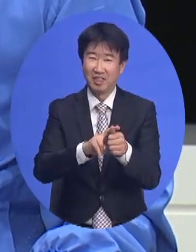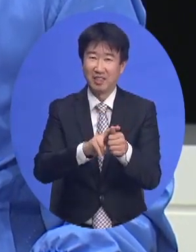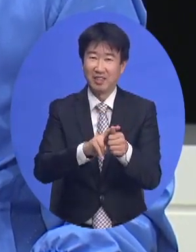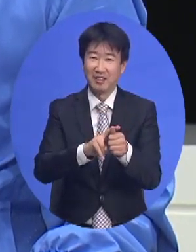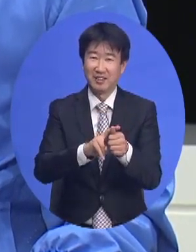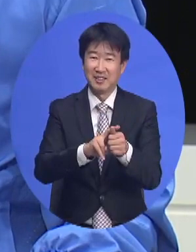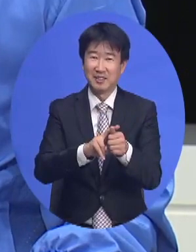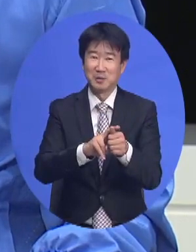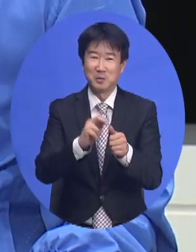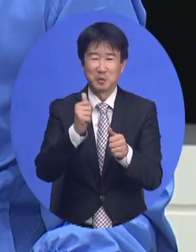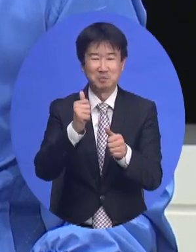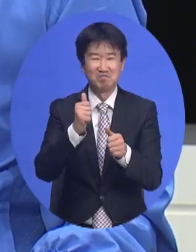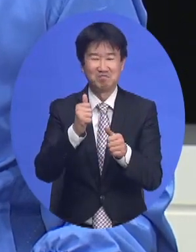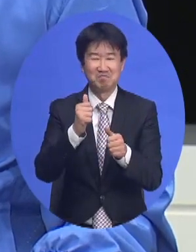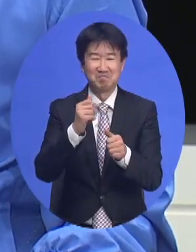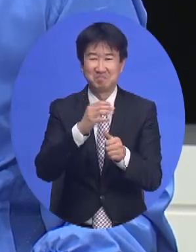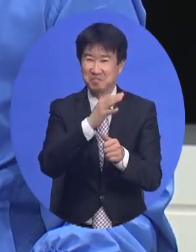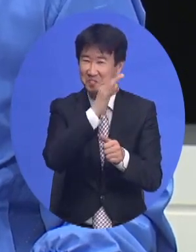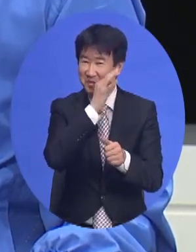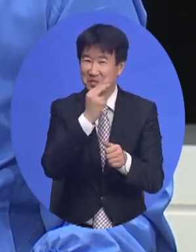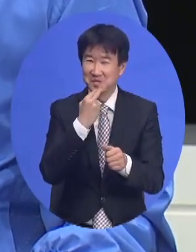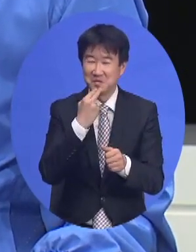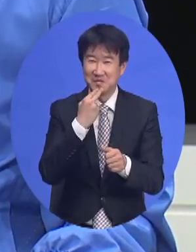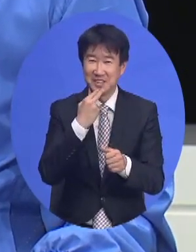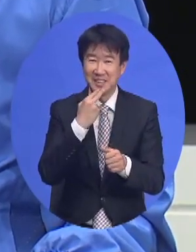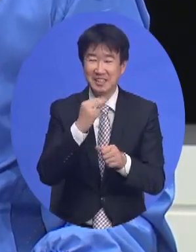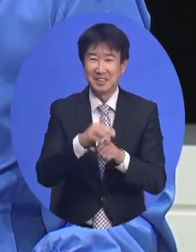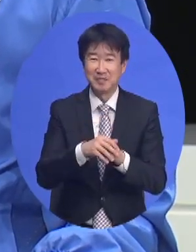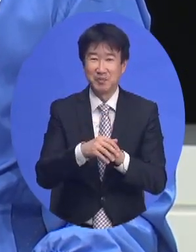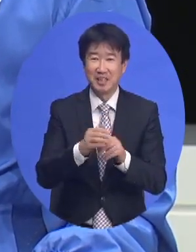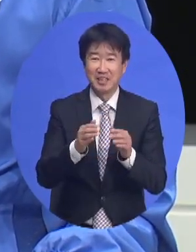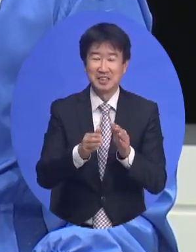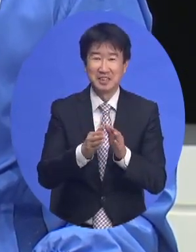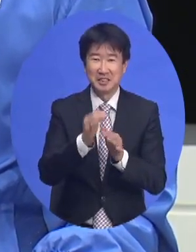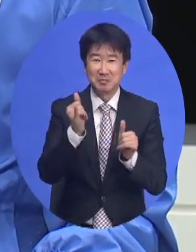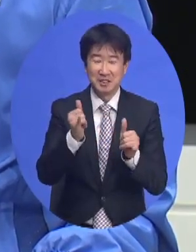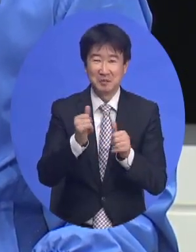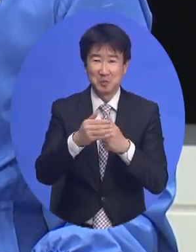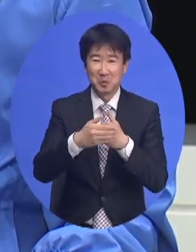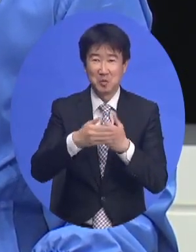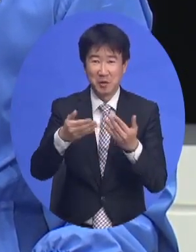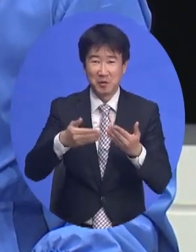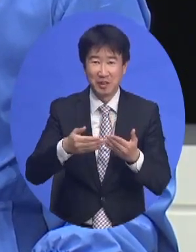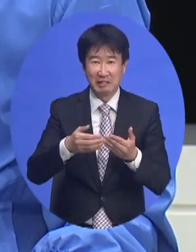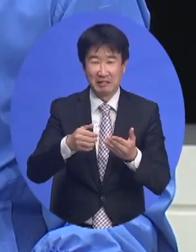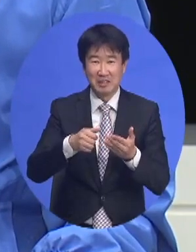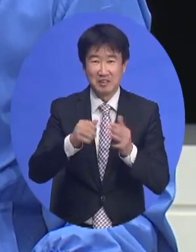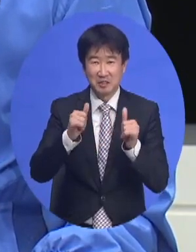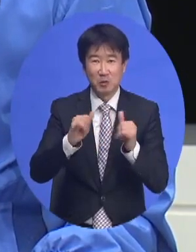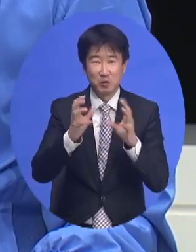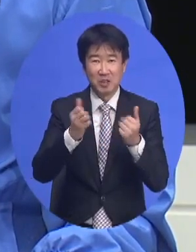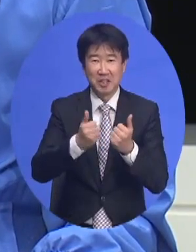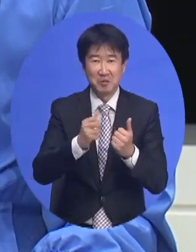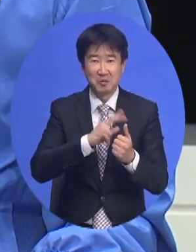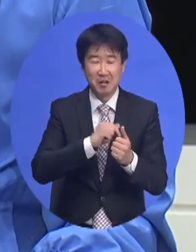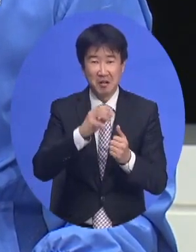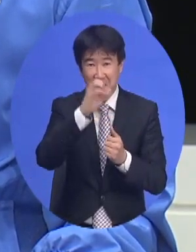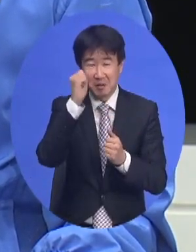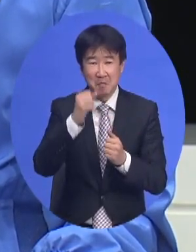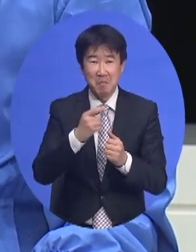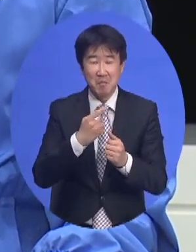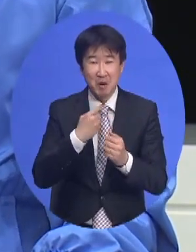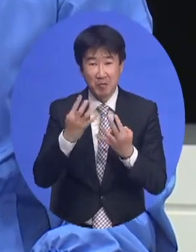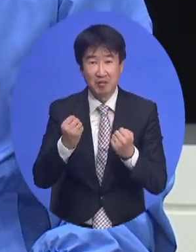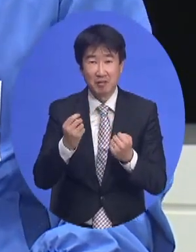조금 무색하지 않습니까? 아, 만약 그렇게 했다면 신임도 받고 벌써 대도 몇 선을 하셨을 텐데. 아, 우리